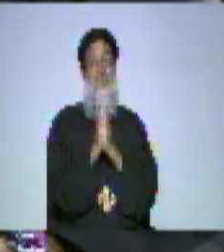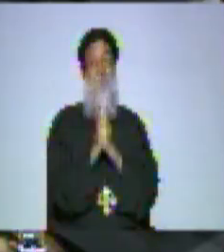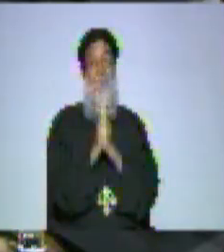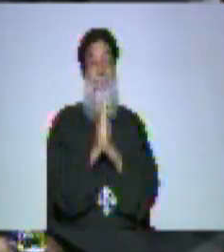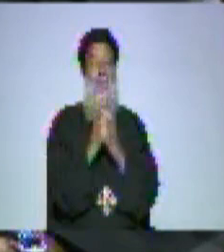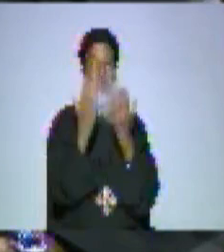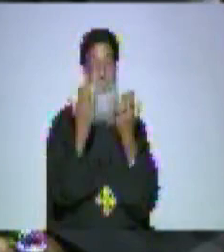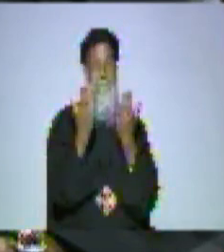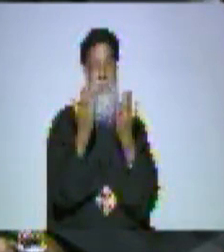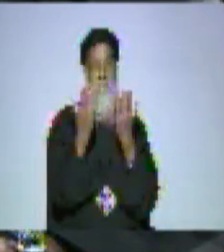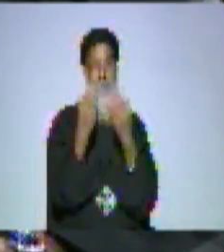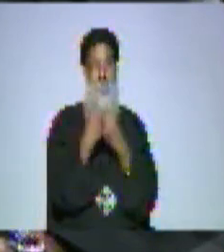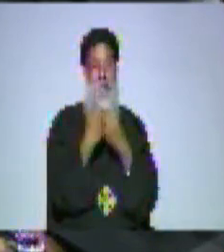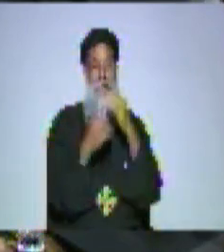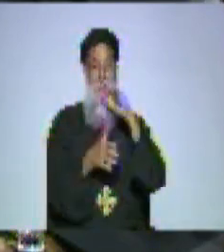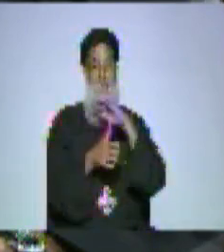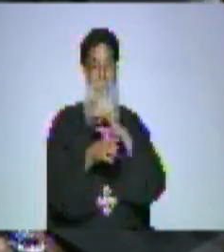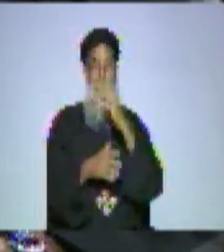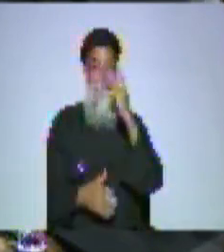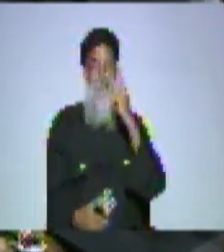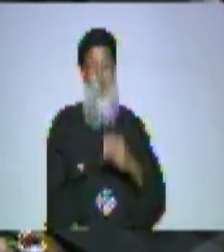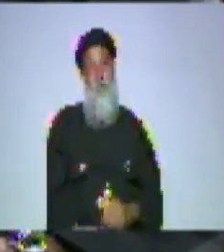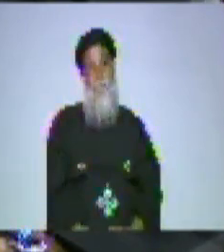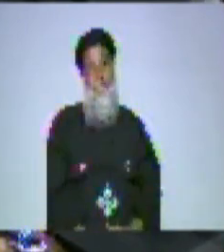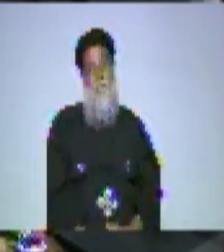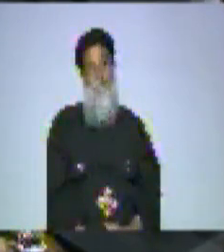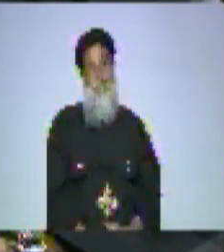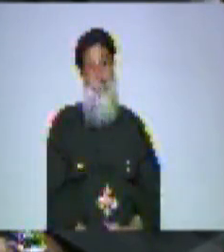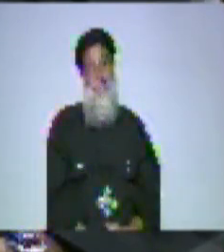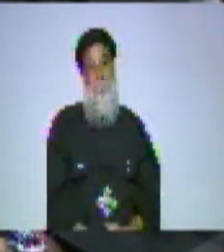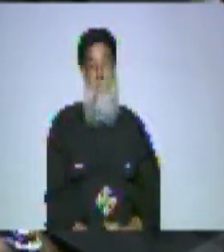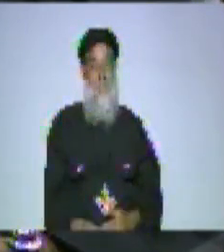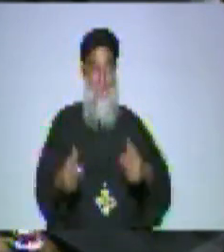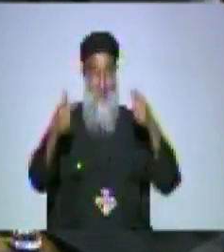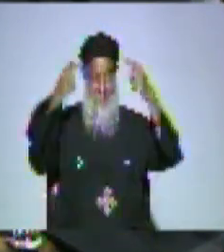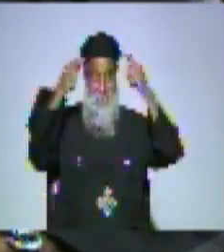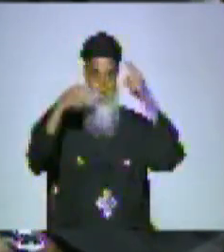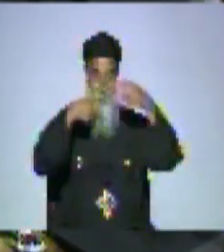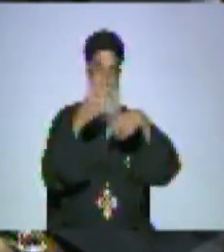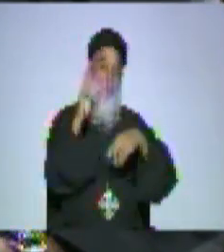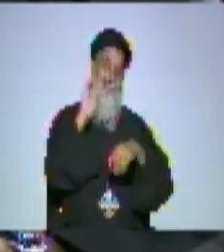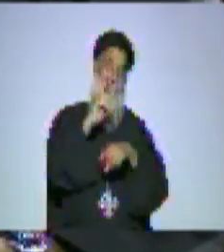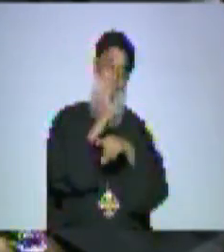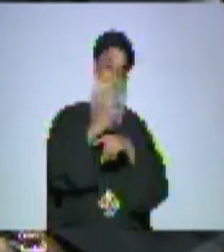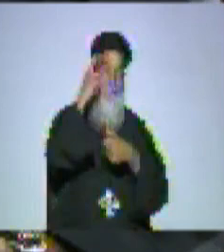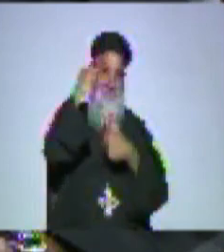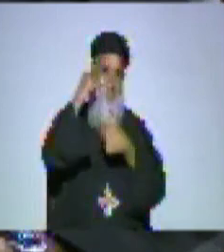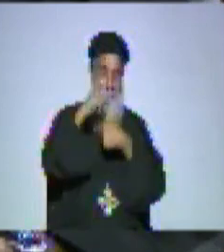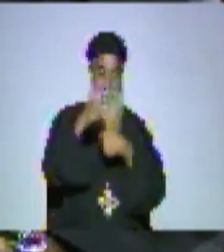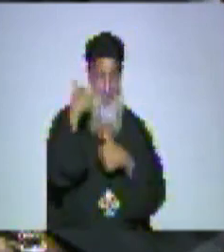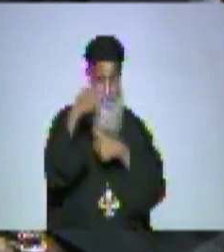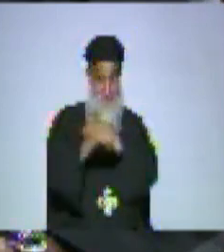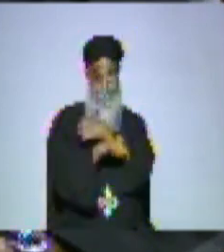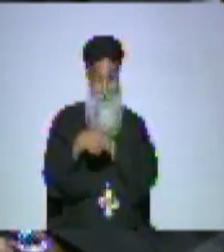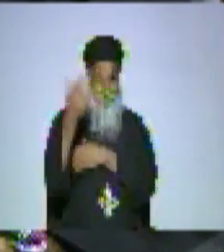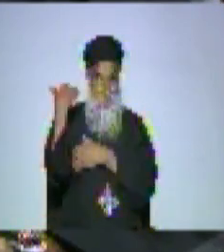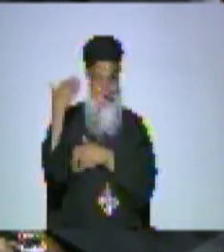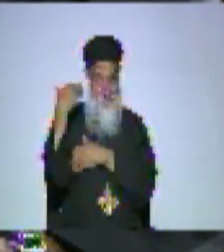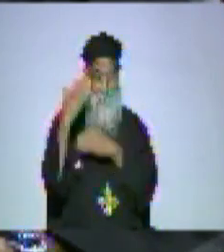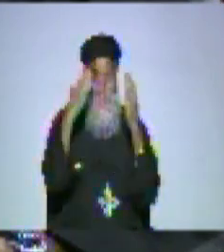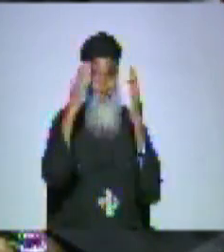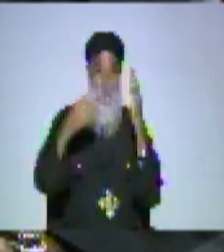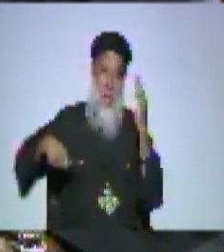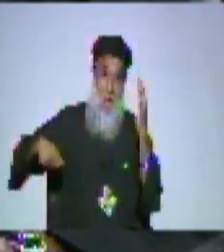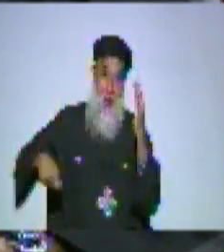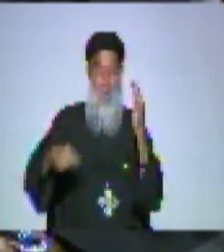وصلات نيافتك تكون سيدنا نيافا كنت اتكلمنا عن الاواشي ونيابتك كلمتنا عن